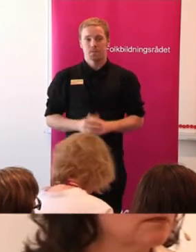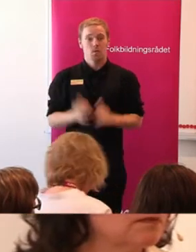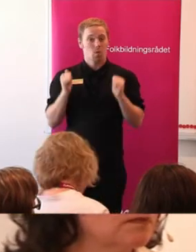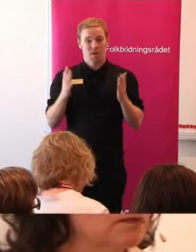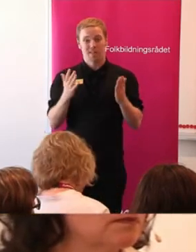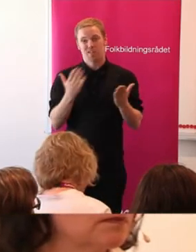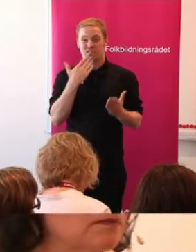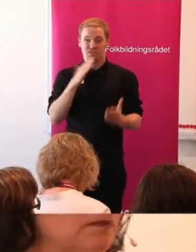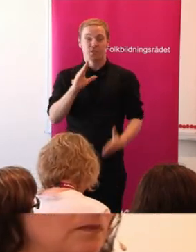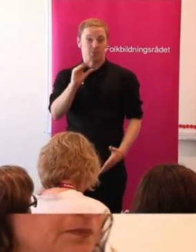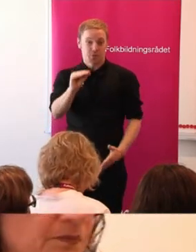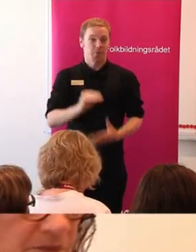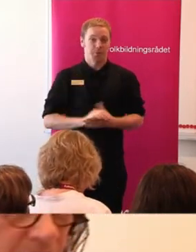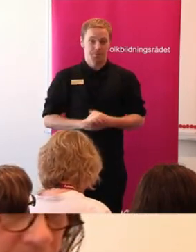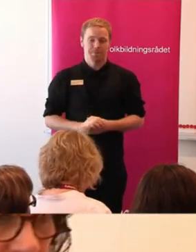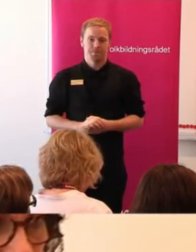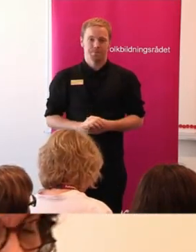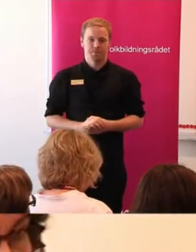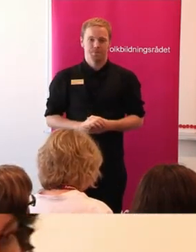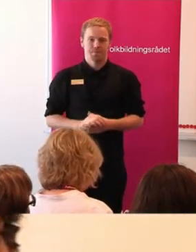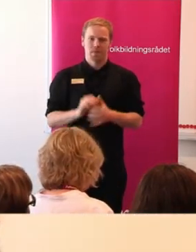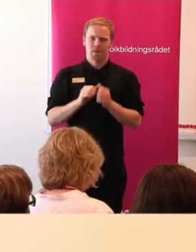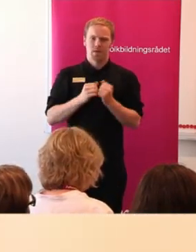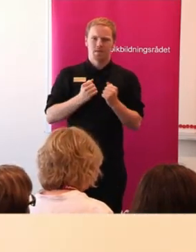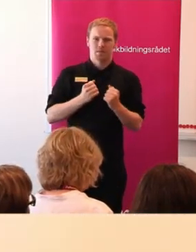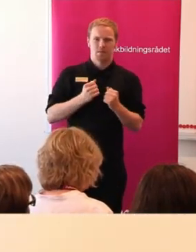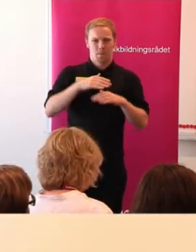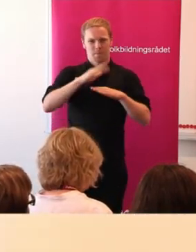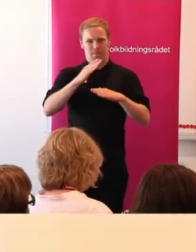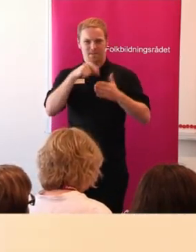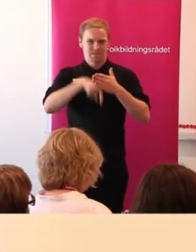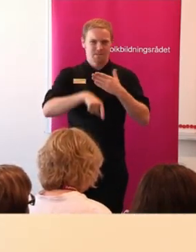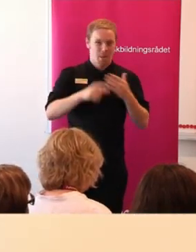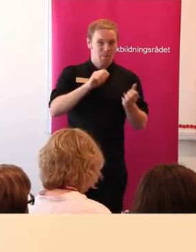ja. Och sen mer politiskt, så tror jag att